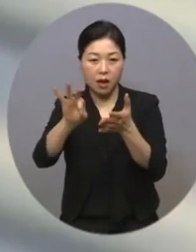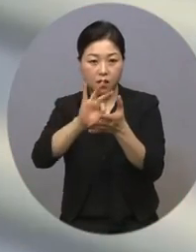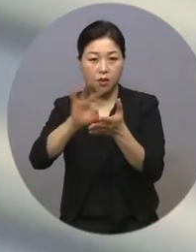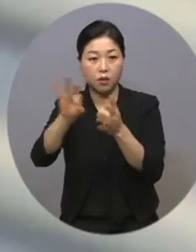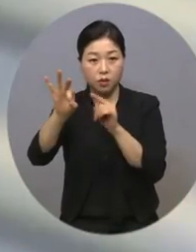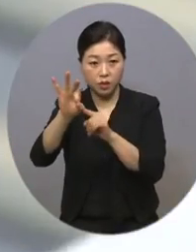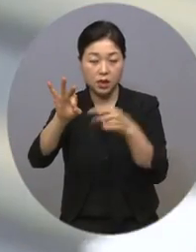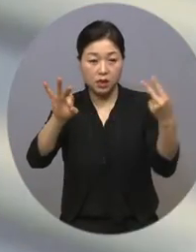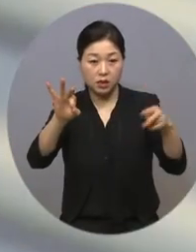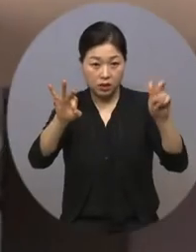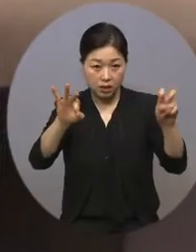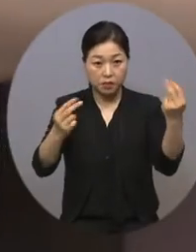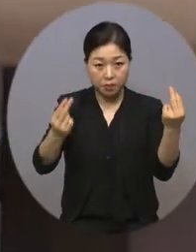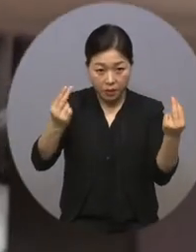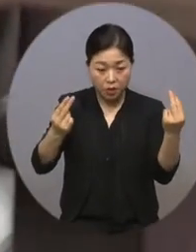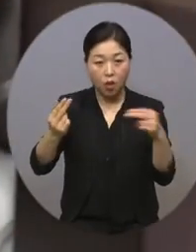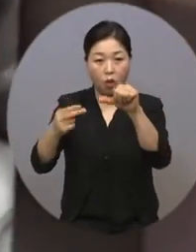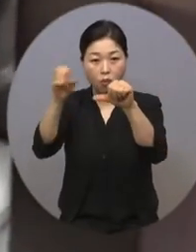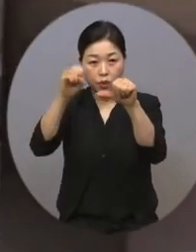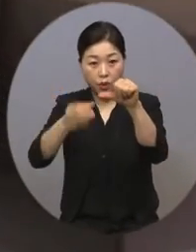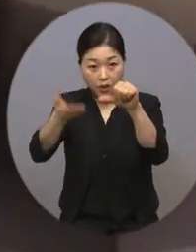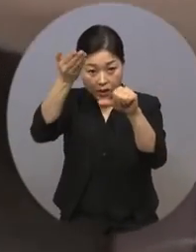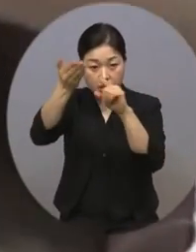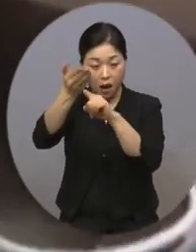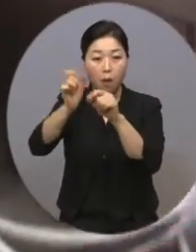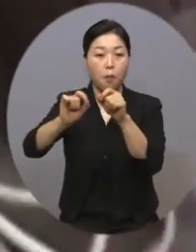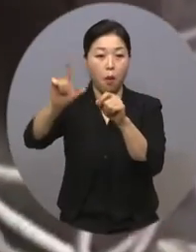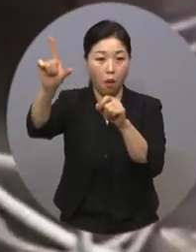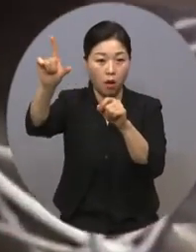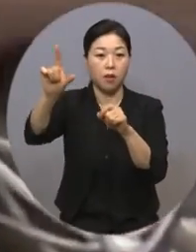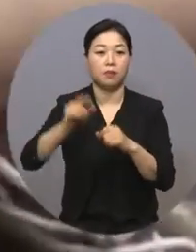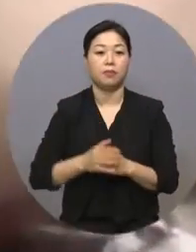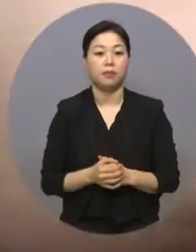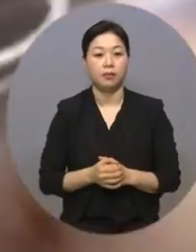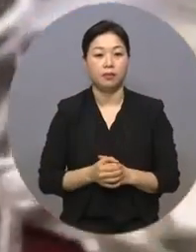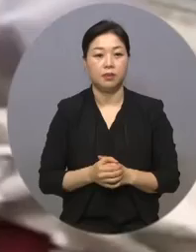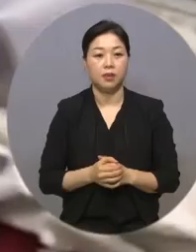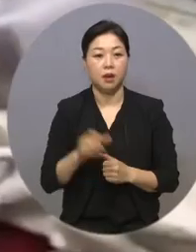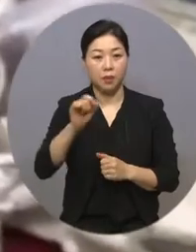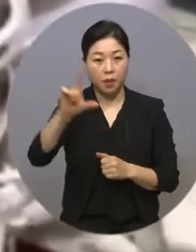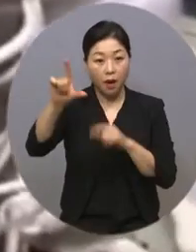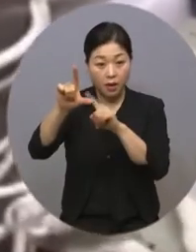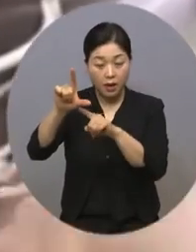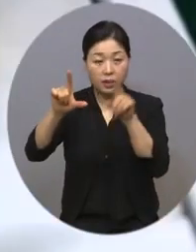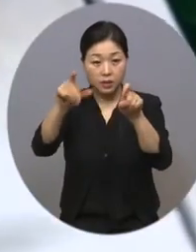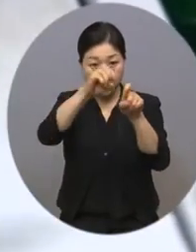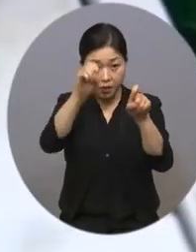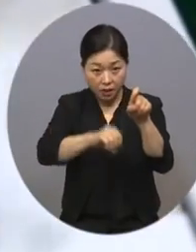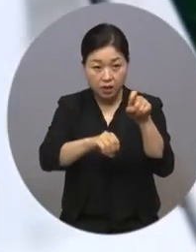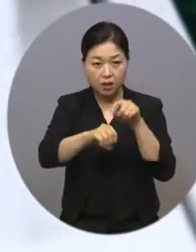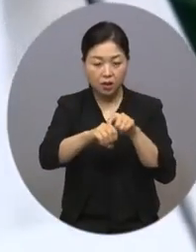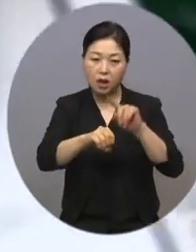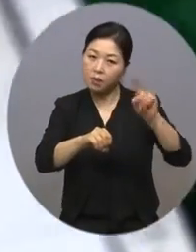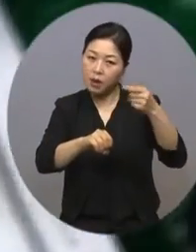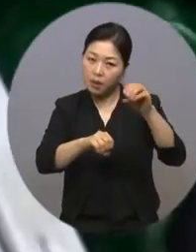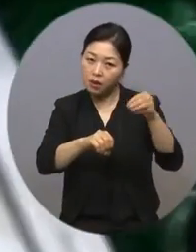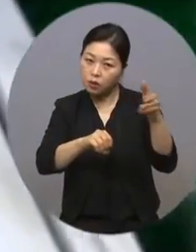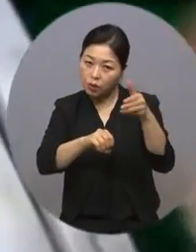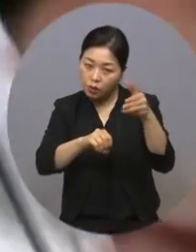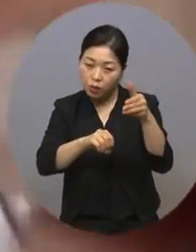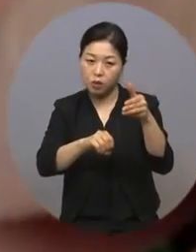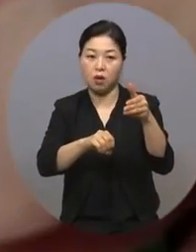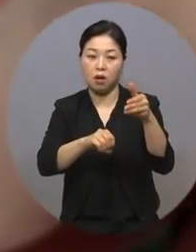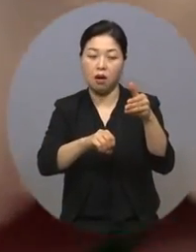2020년 대비 5% 를 초과해 증가한 경우에는 증가 에게 10% 와 100만원 한도 를 추가로